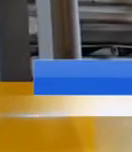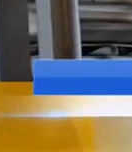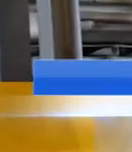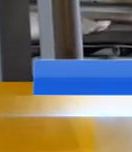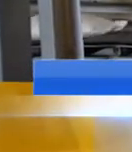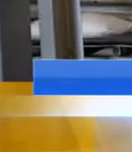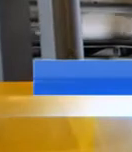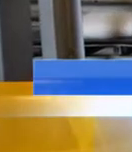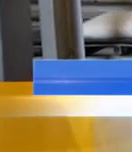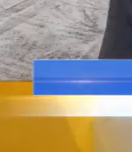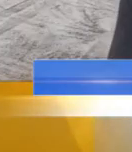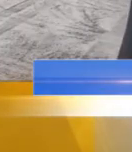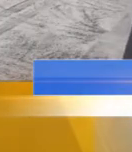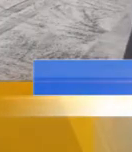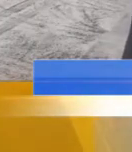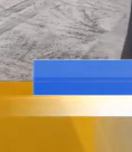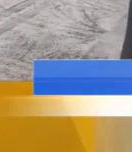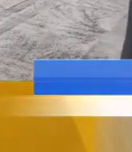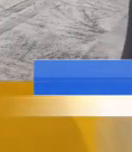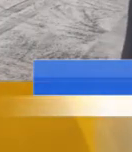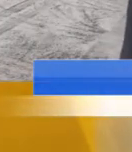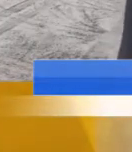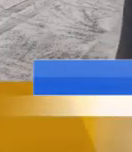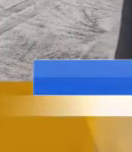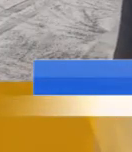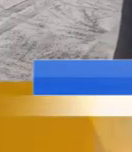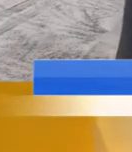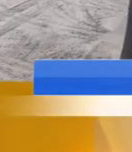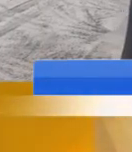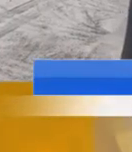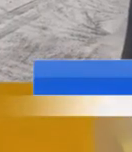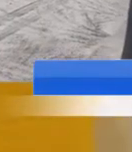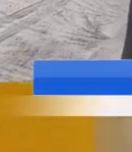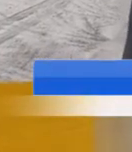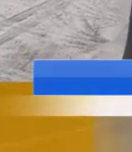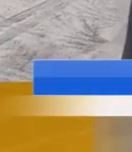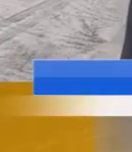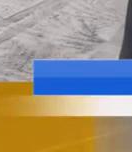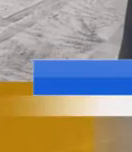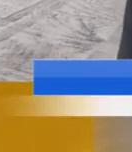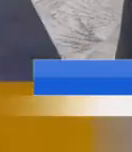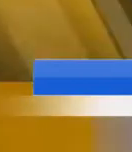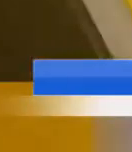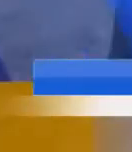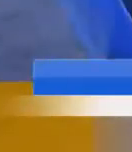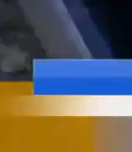дайындықпен келді. Биылғы біздің жаңалық зауытты табиғи газға